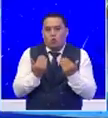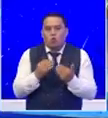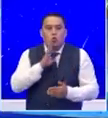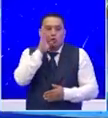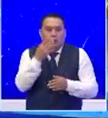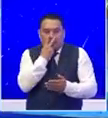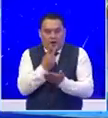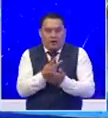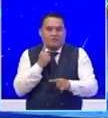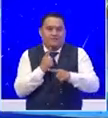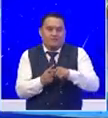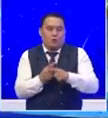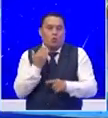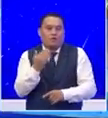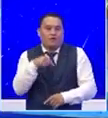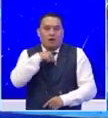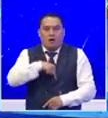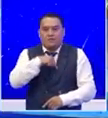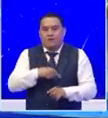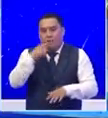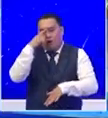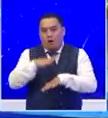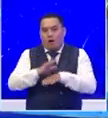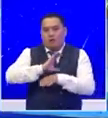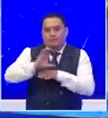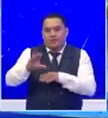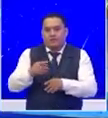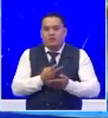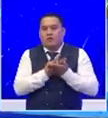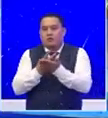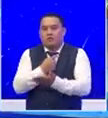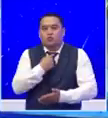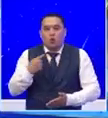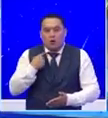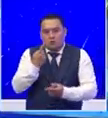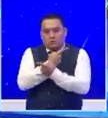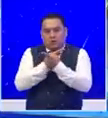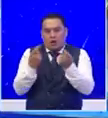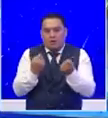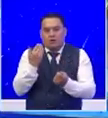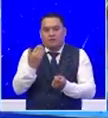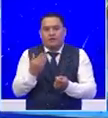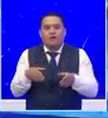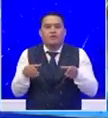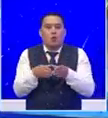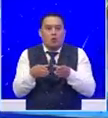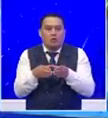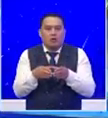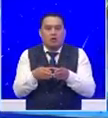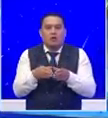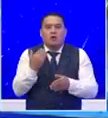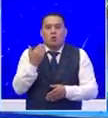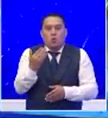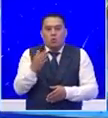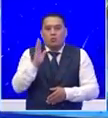результаты показали наличие инфекции в организме. Акима отправили на госпитализацию в Талдыкурган, сообщила его пресс-секретарь. Теперь